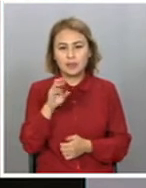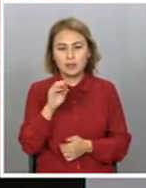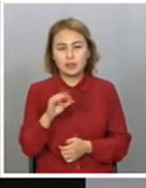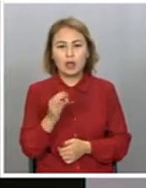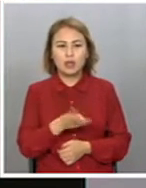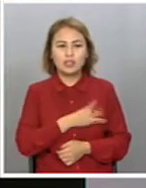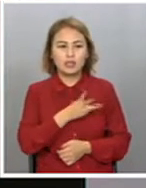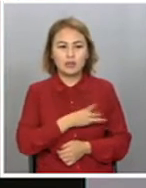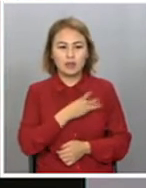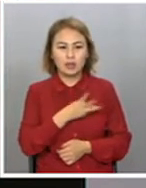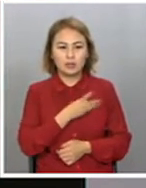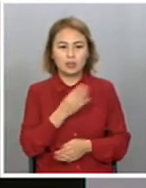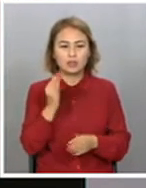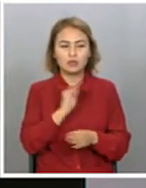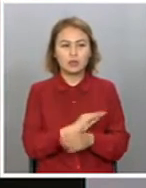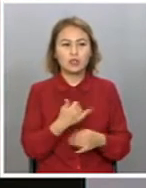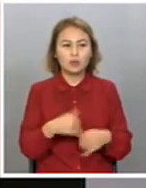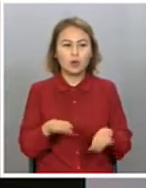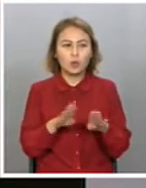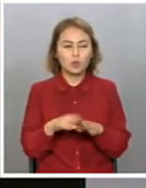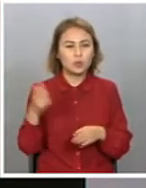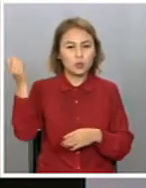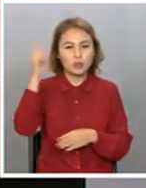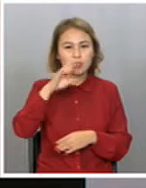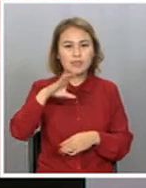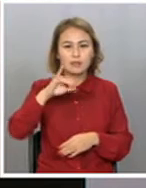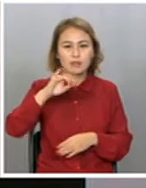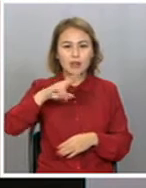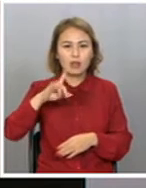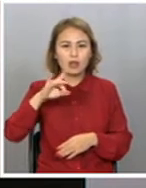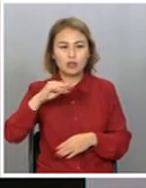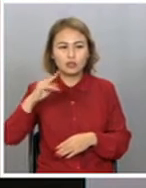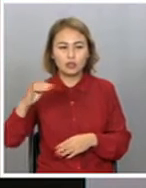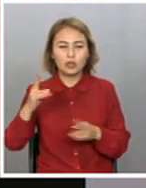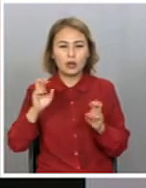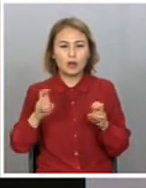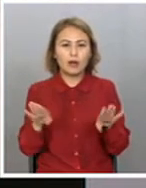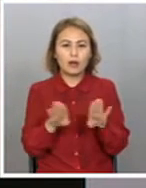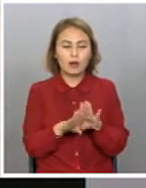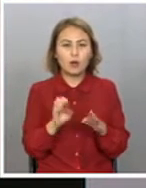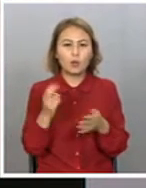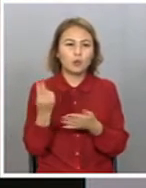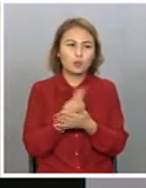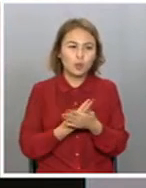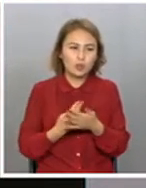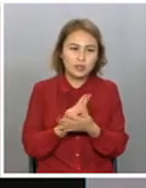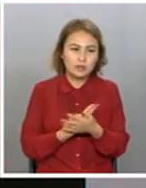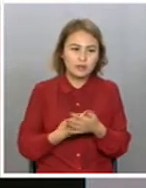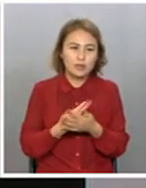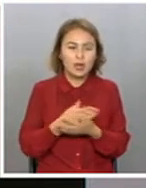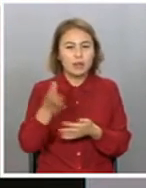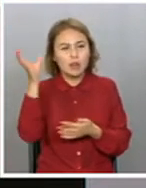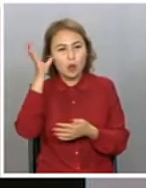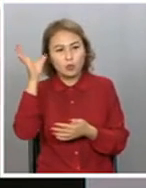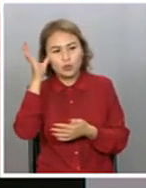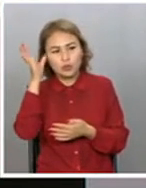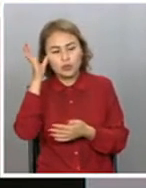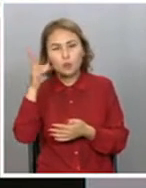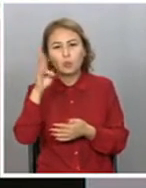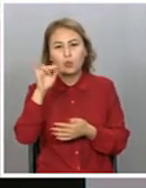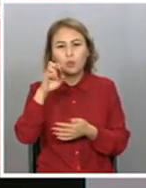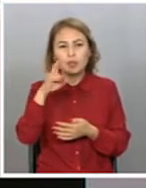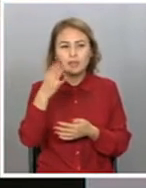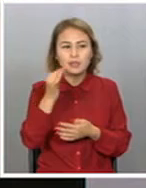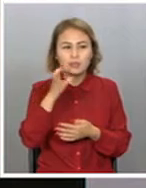олицетворение. Мы узнали, что такое стиль речи, такие как художественный стиль, научный,